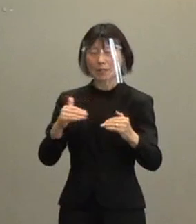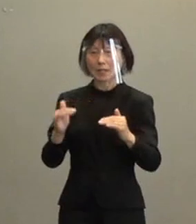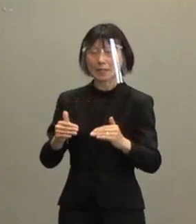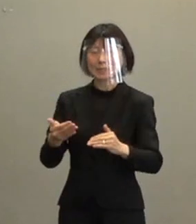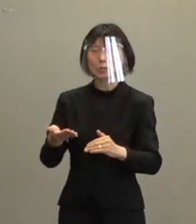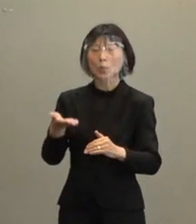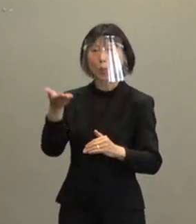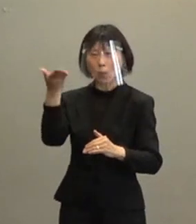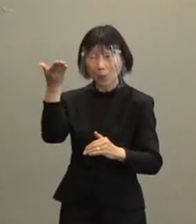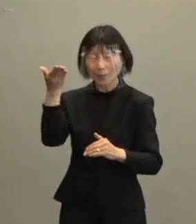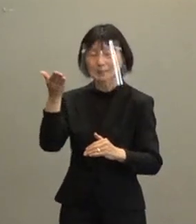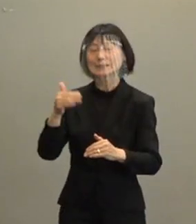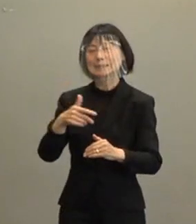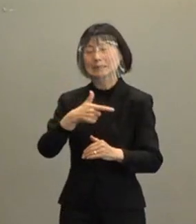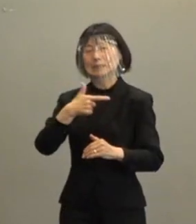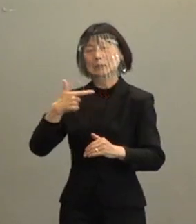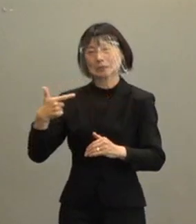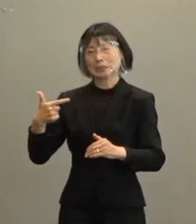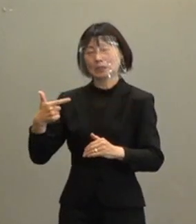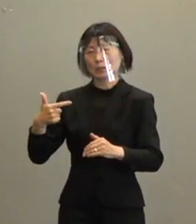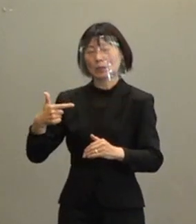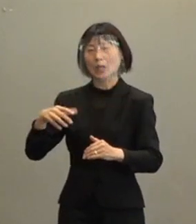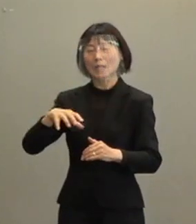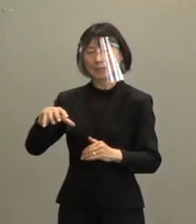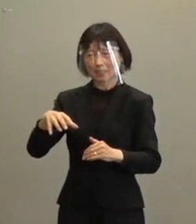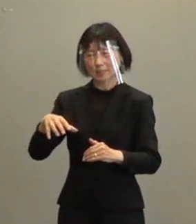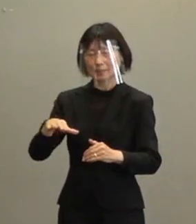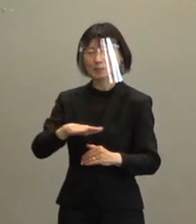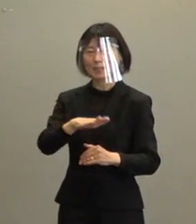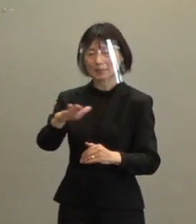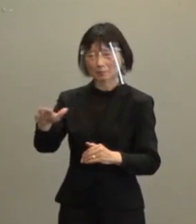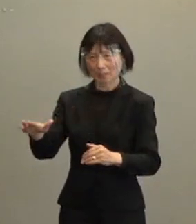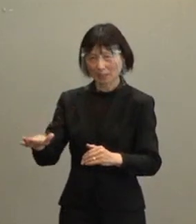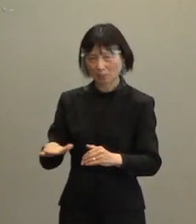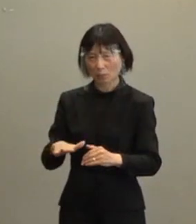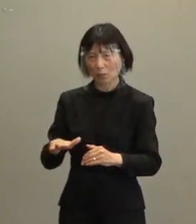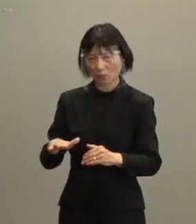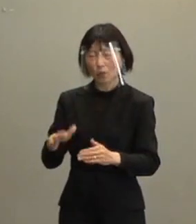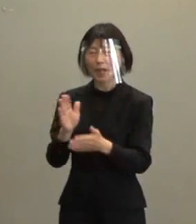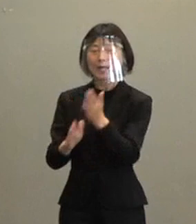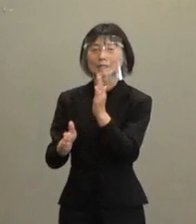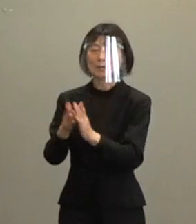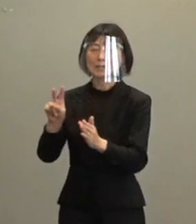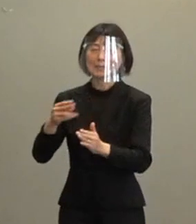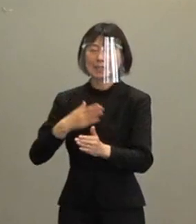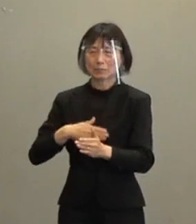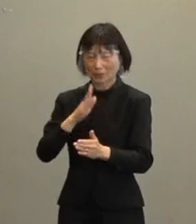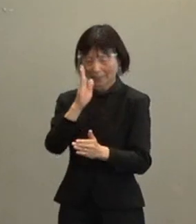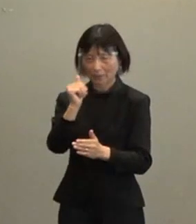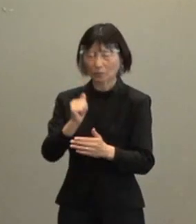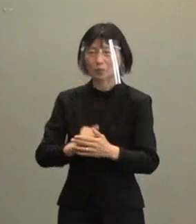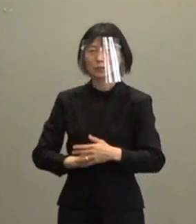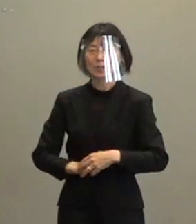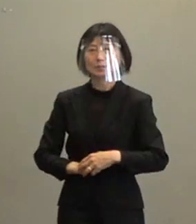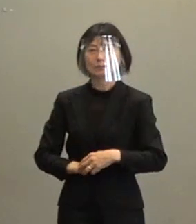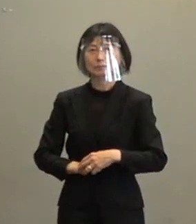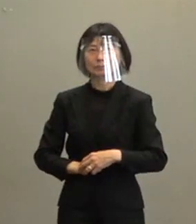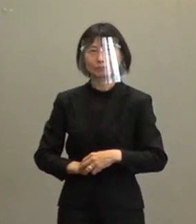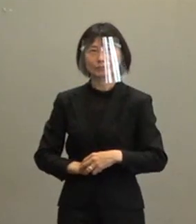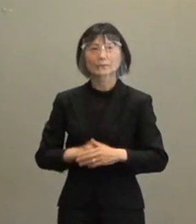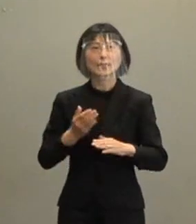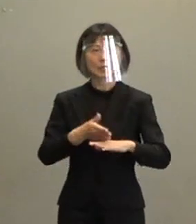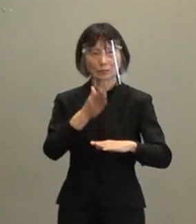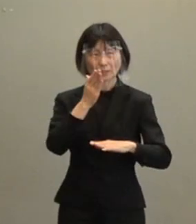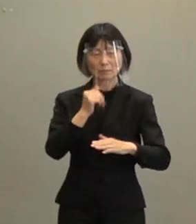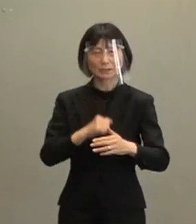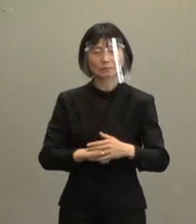況にありますので、その点について、県民の皆様方に、改めてご理解をお願いするということです ね。ありがと